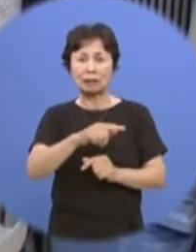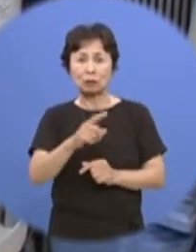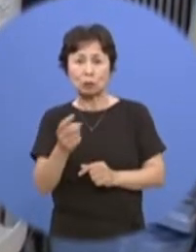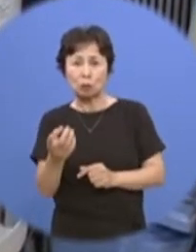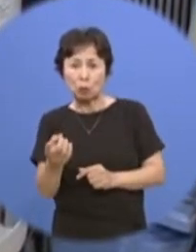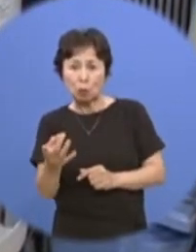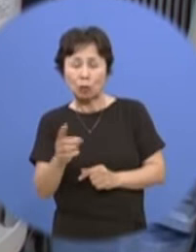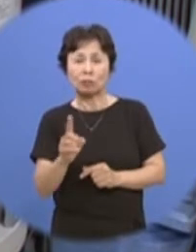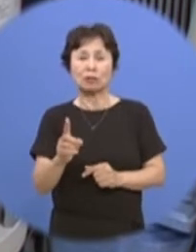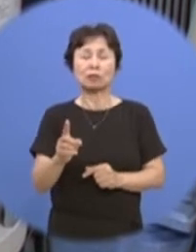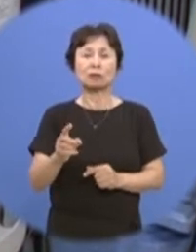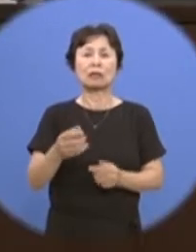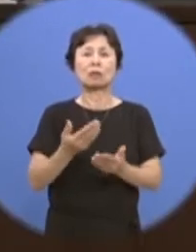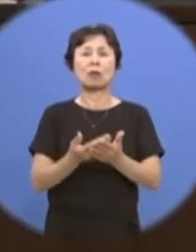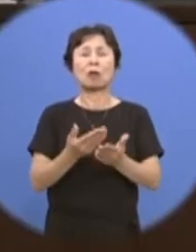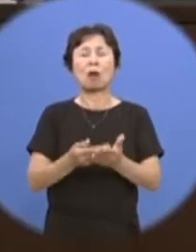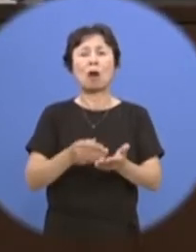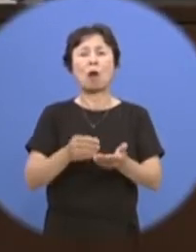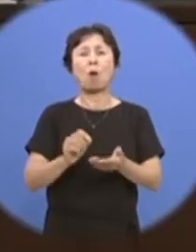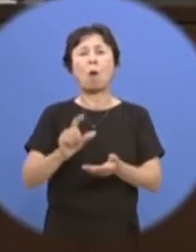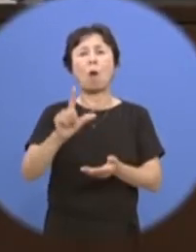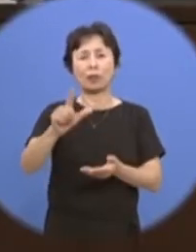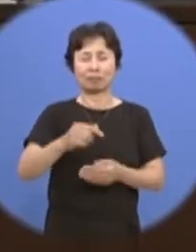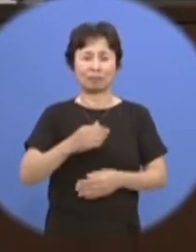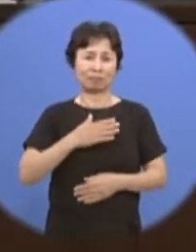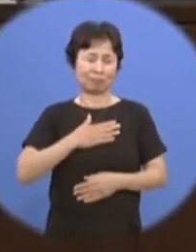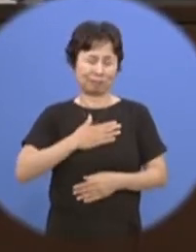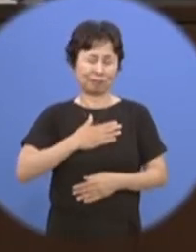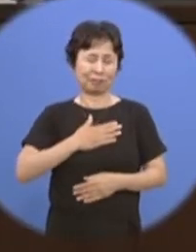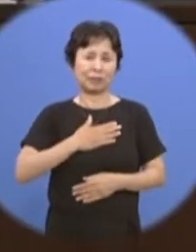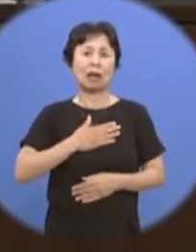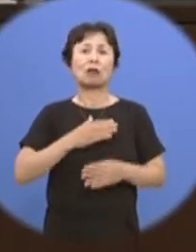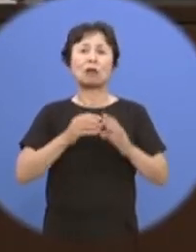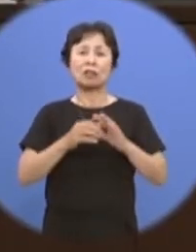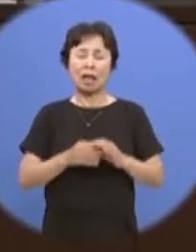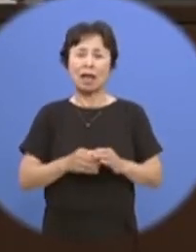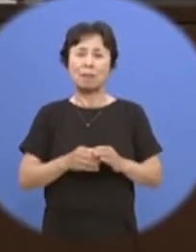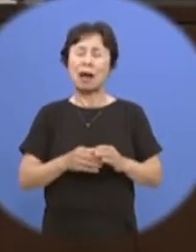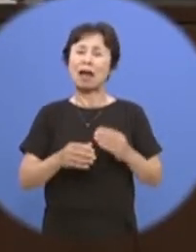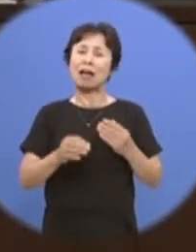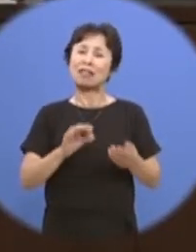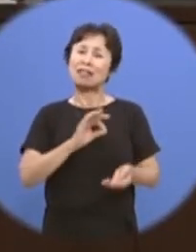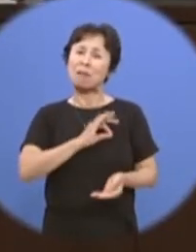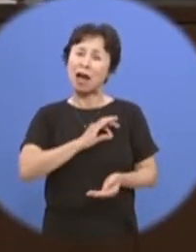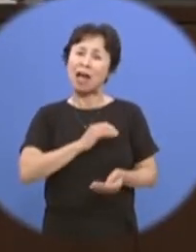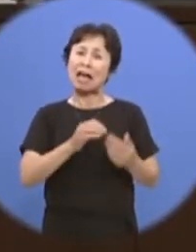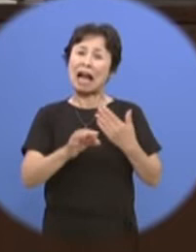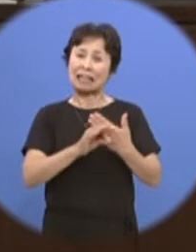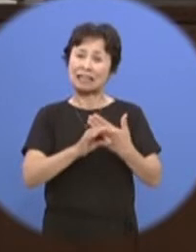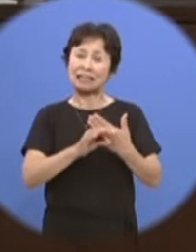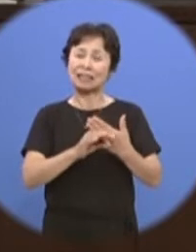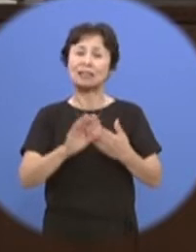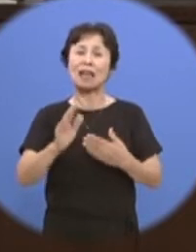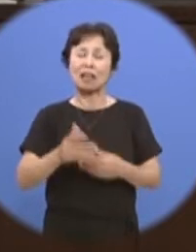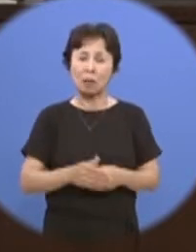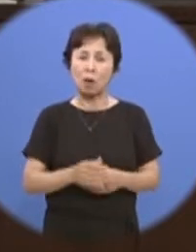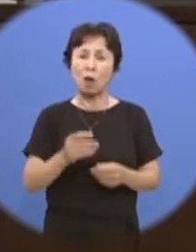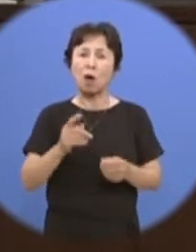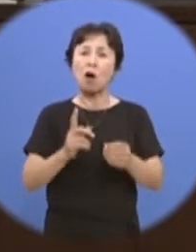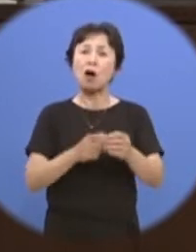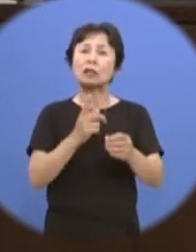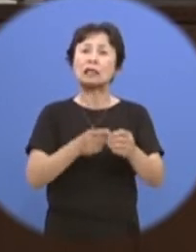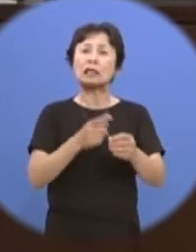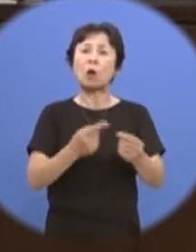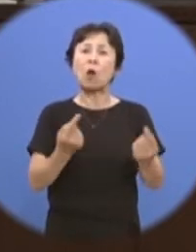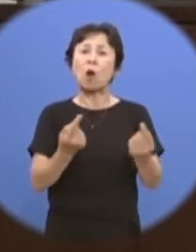自動化促進ラボ、これちょっと名前がですね、まだ正式には決まってないんですけども、まあ、一応仮称として自動化促